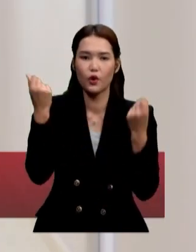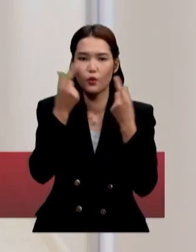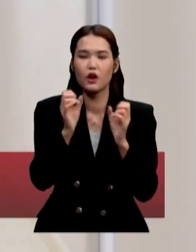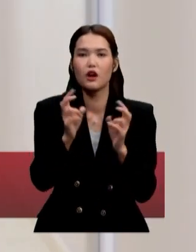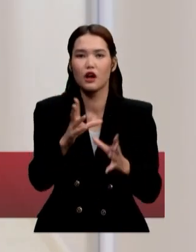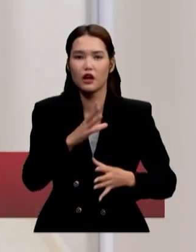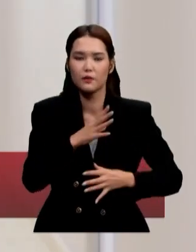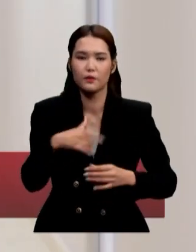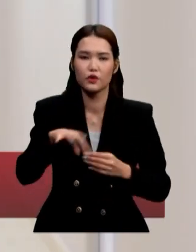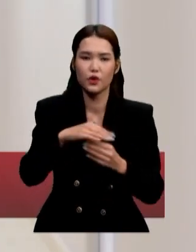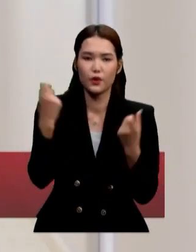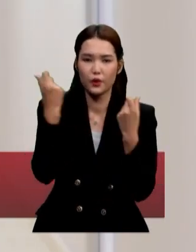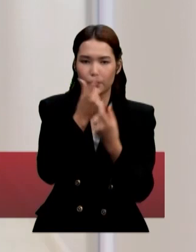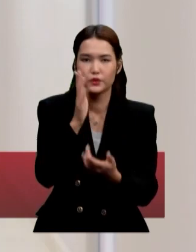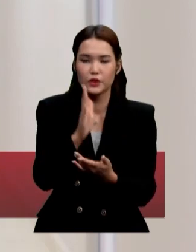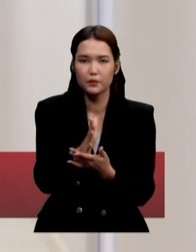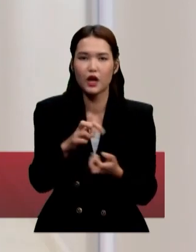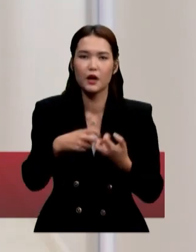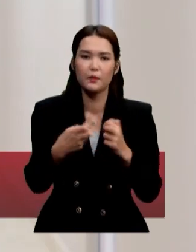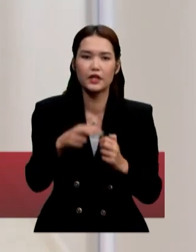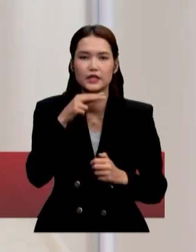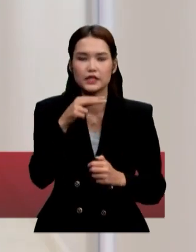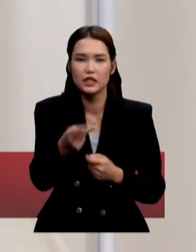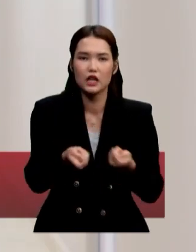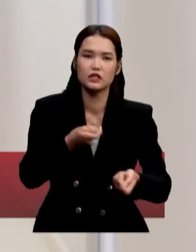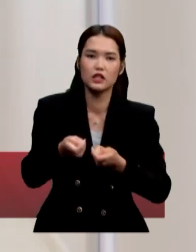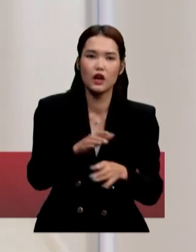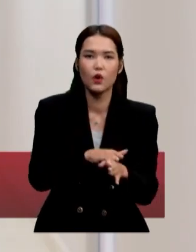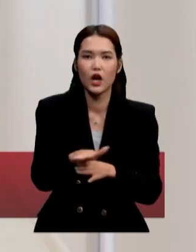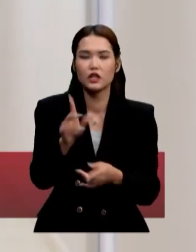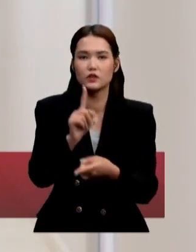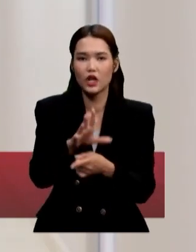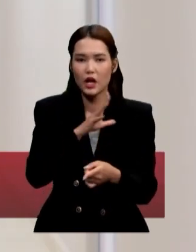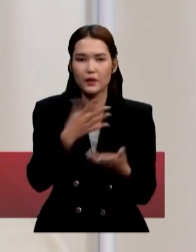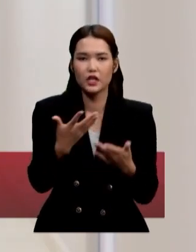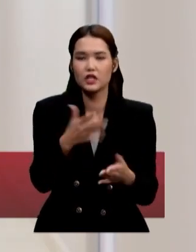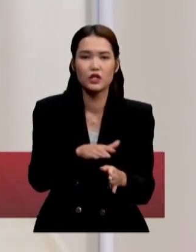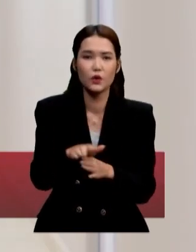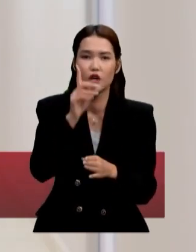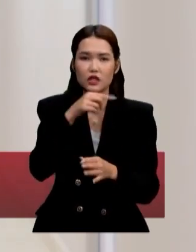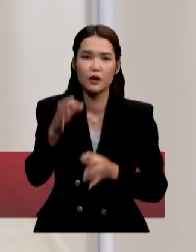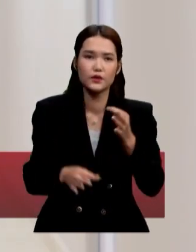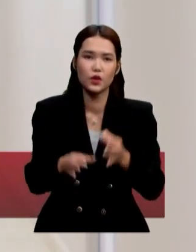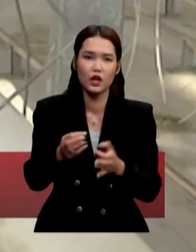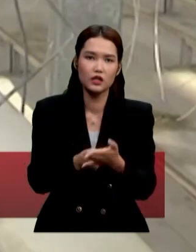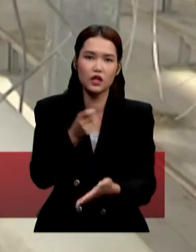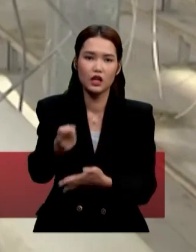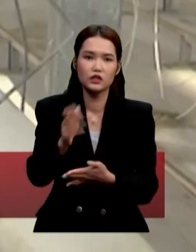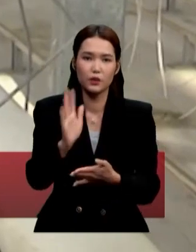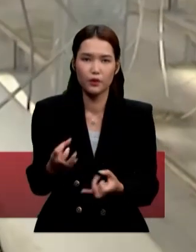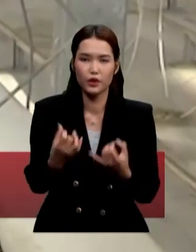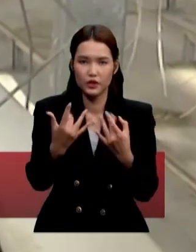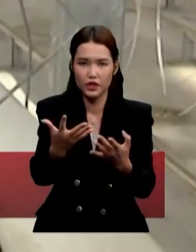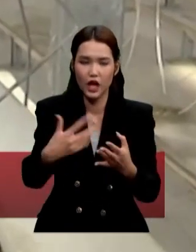нұсқаулықтар берілген. 10 күн ішінде олар түсініктеме беріп, нұсқаулықтарды орындауы тиіс. Егер орындамаса, сотқа береміз.